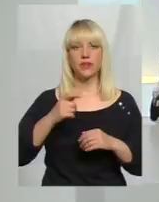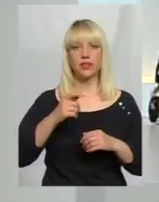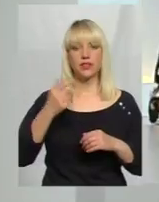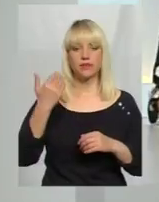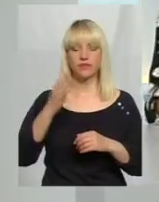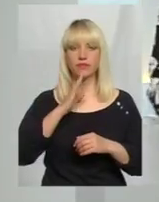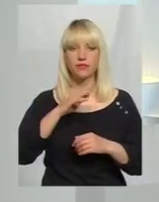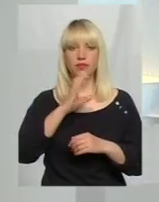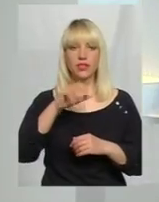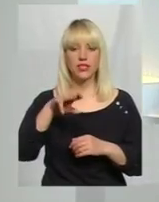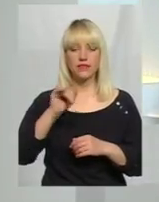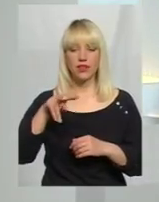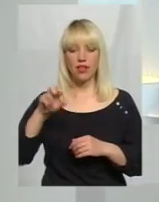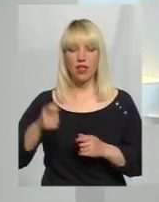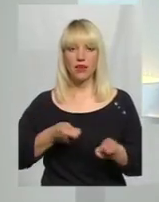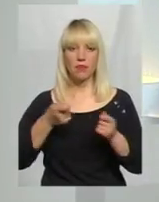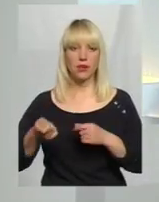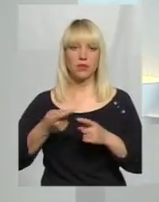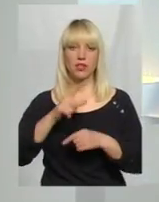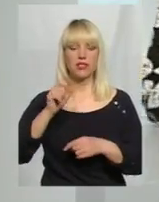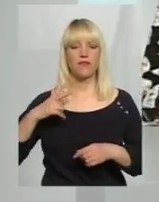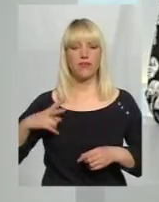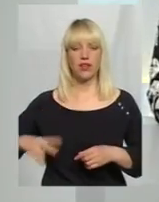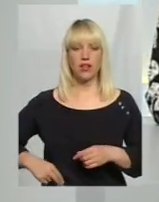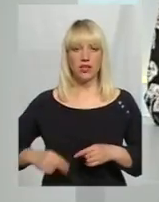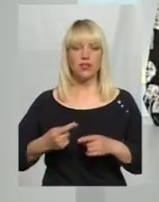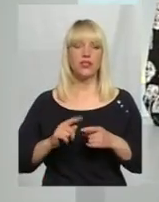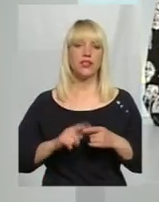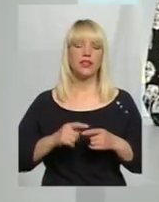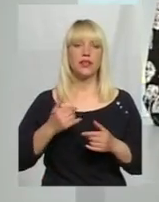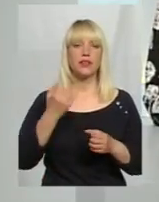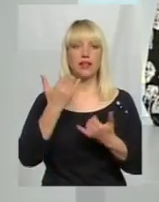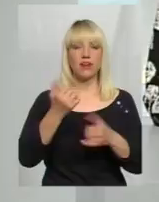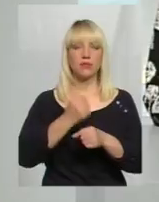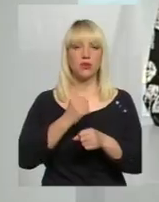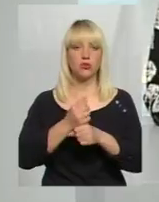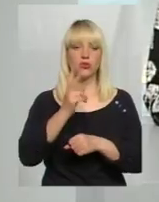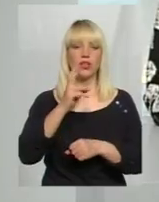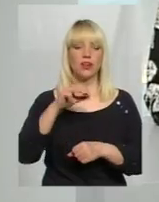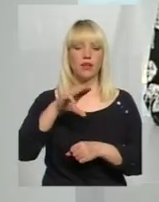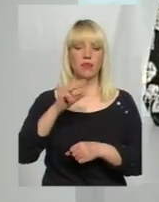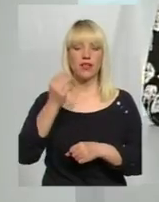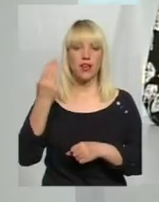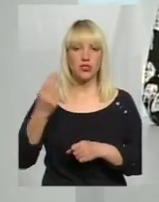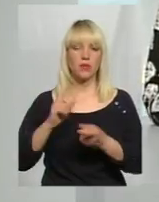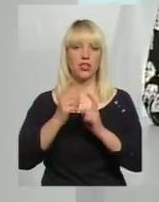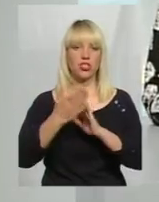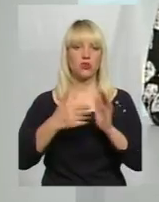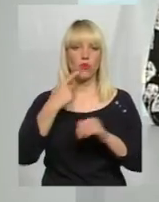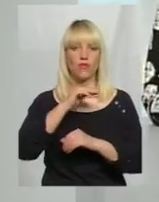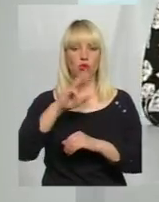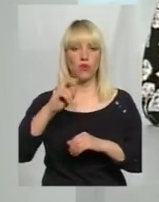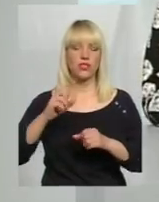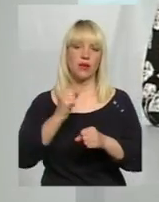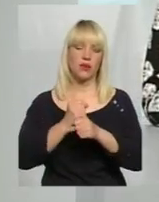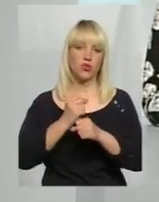перемогу. Вітаю вас, шановні глядачі. У студії для вас працюють Олена Каміняш, перекладає на мову жестів Оксана Фіновська. Ми працюємо